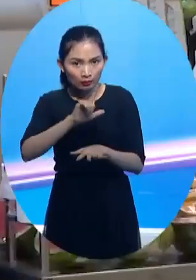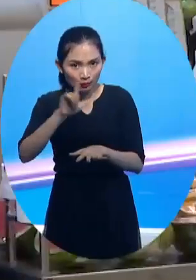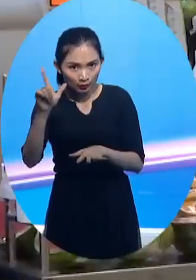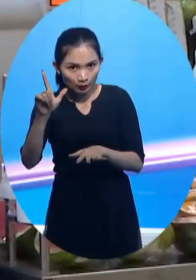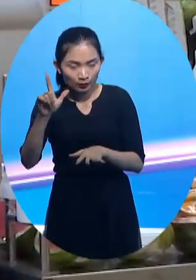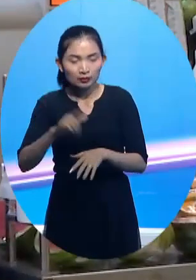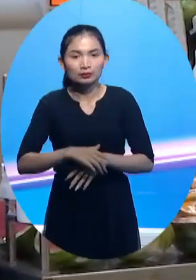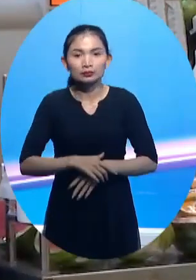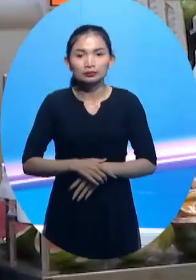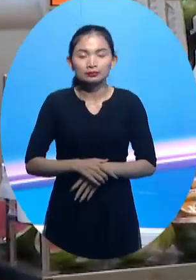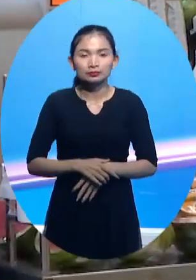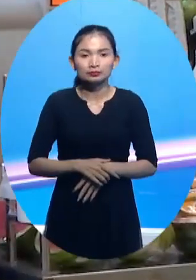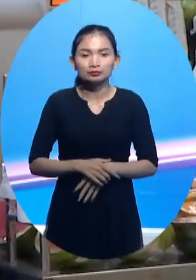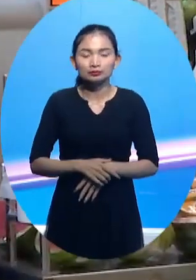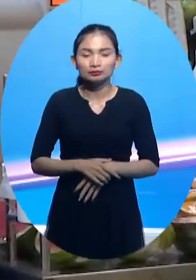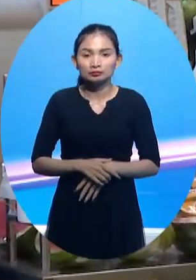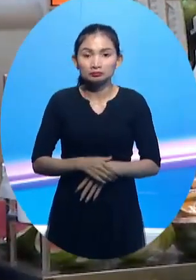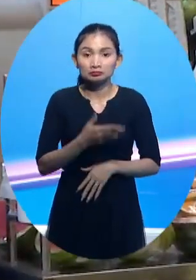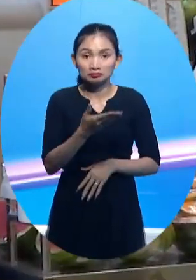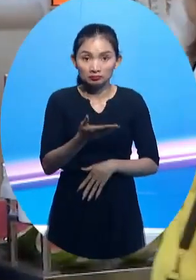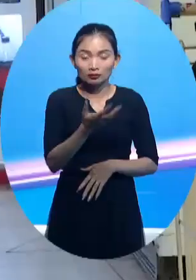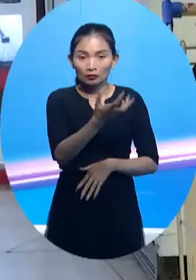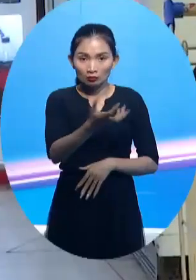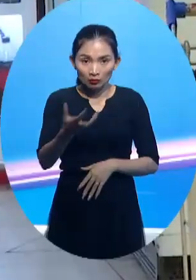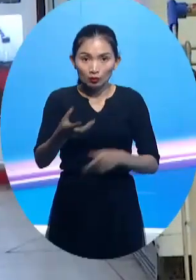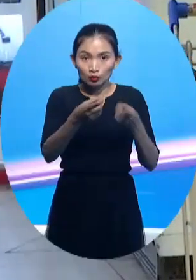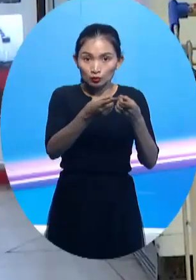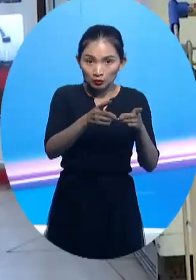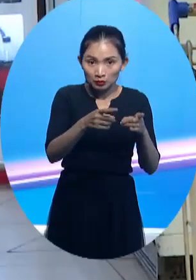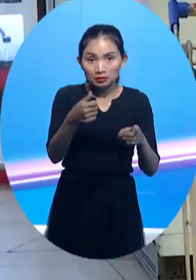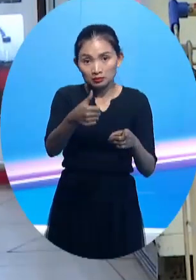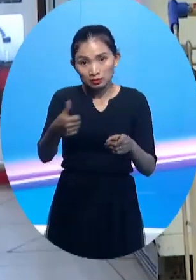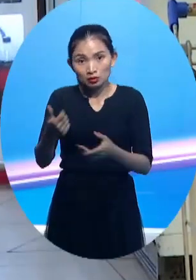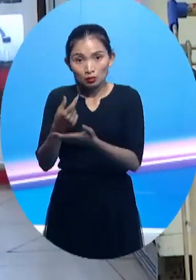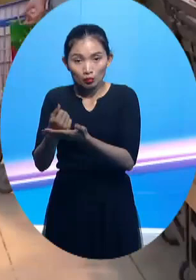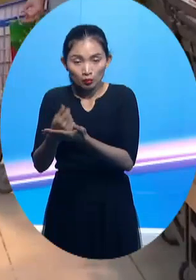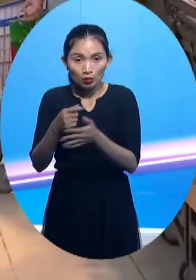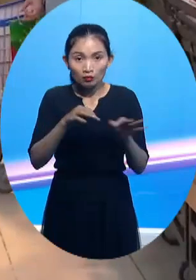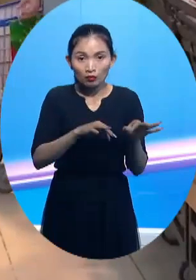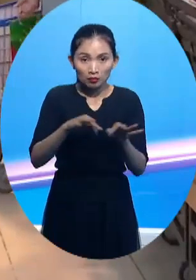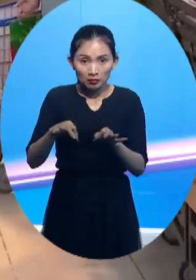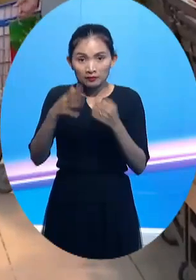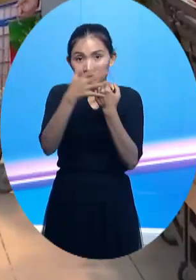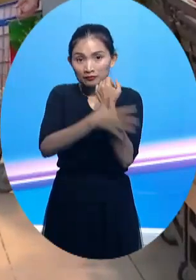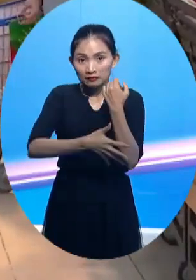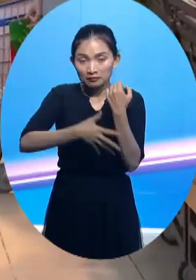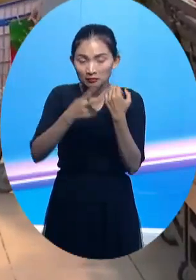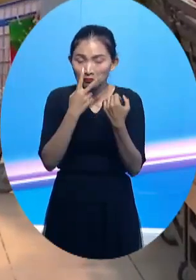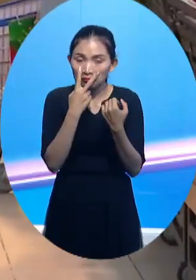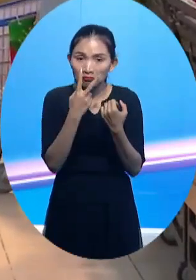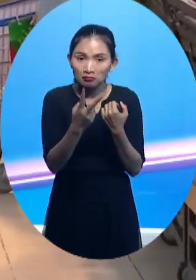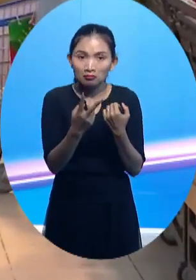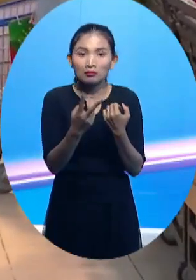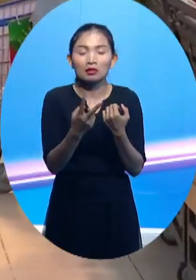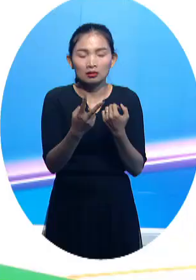vi mô đối với lại các hoạt động của sàn có và cộng đồng doanh nghiệp cũng như là bà con người tiêu dùng ở trong ở tại thành phố Hồ Chí Minh và cả nước trong việc thực thi